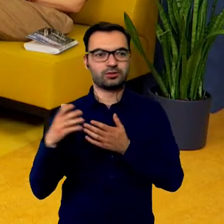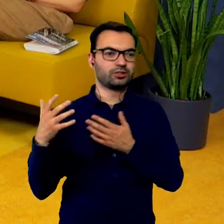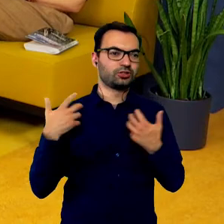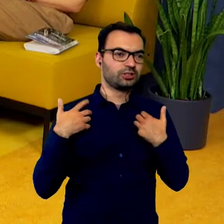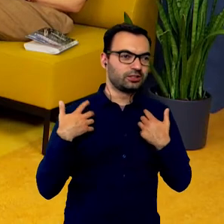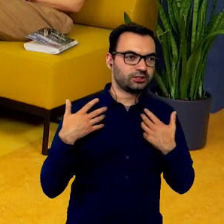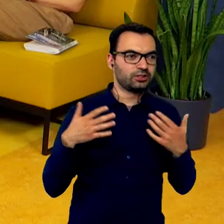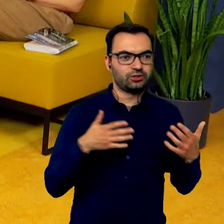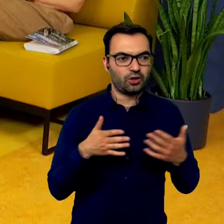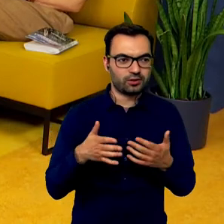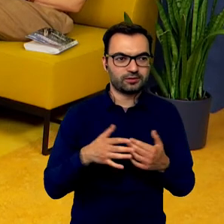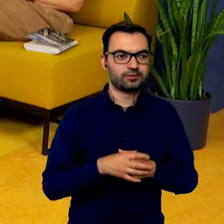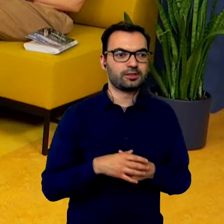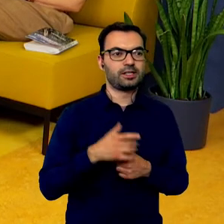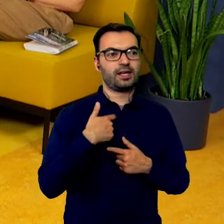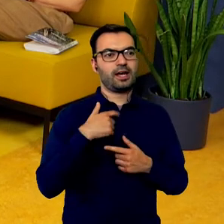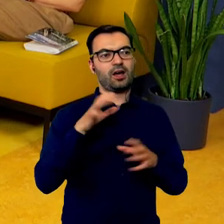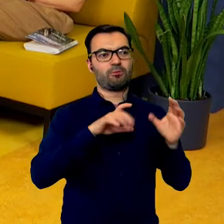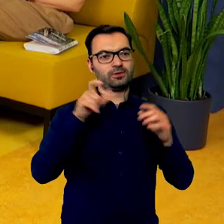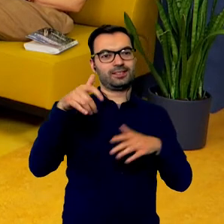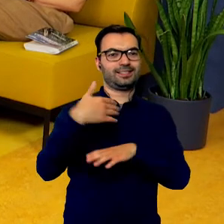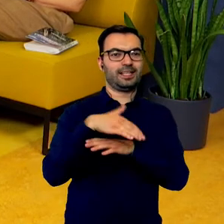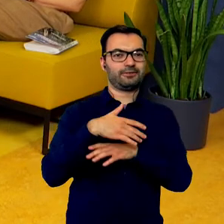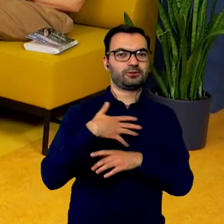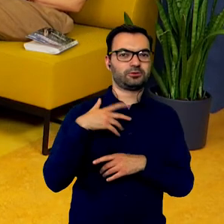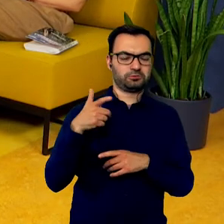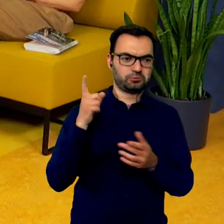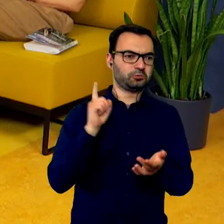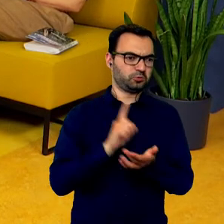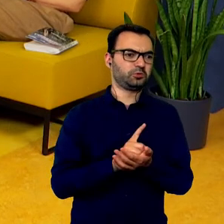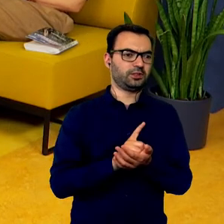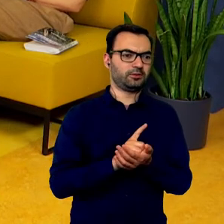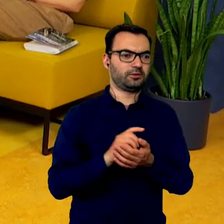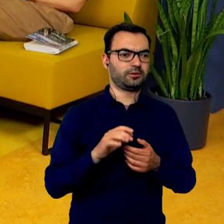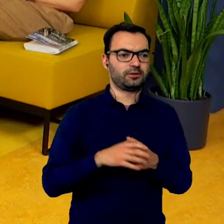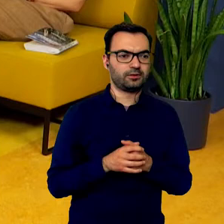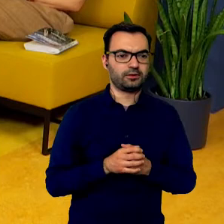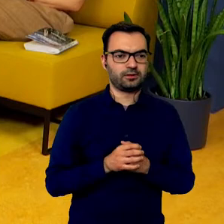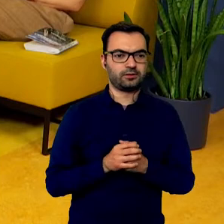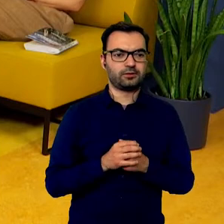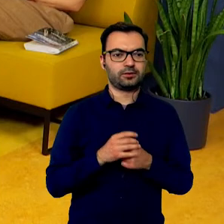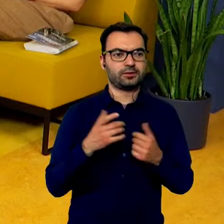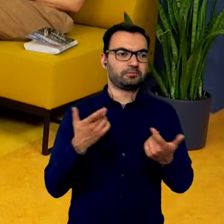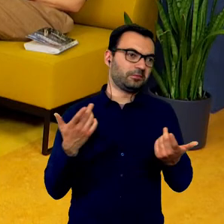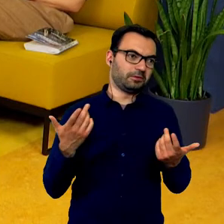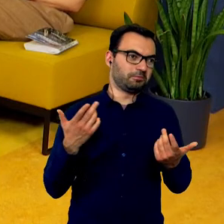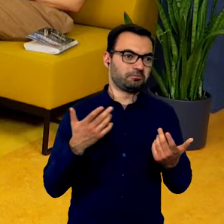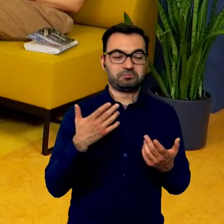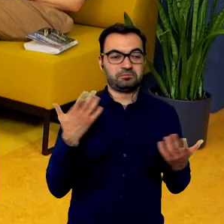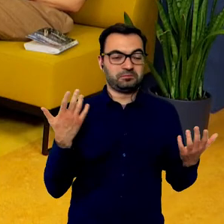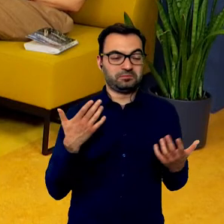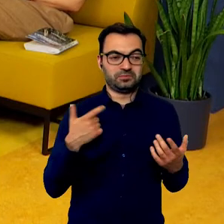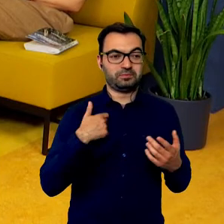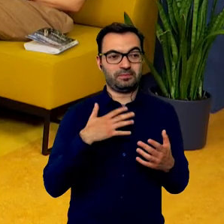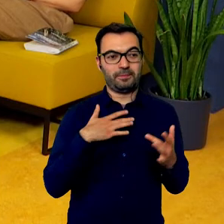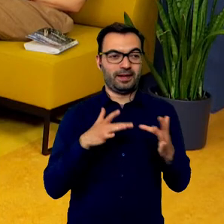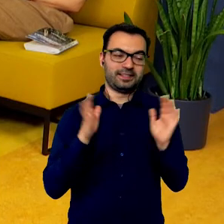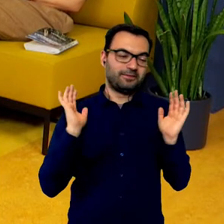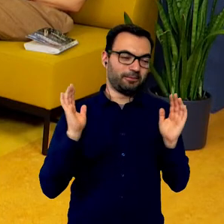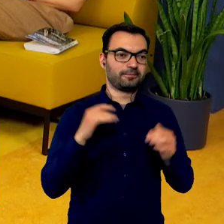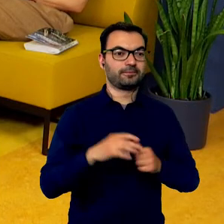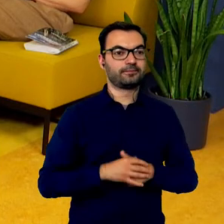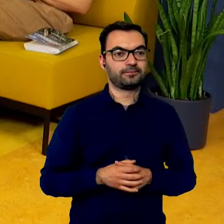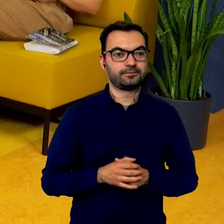ścieżkach życia? Kiedy ja patrzę na panią z zewnątrz, myślę, że się to pani udało, więc jakkolwiek ta ocena może być oczywiście